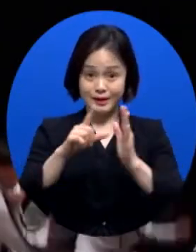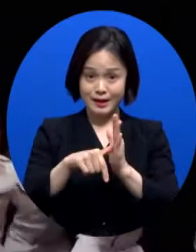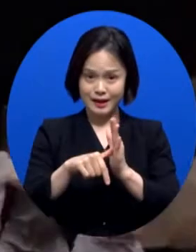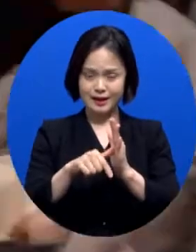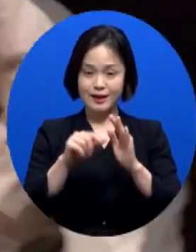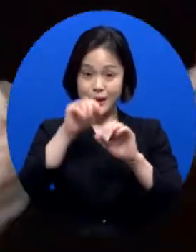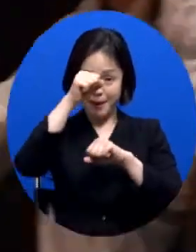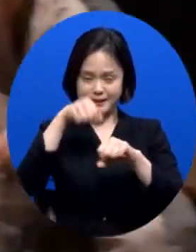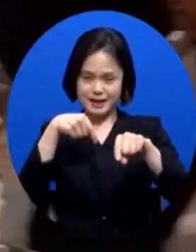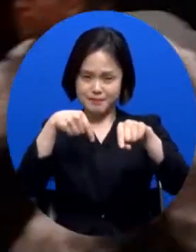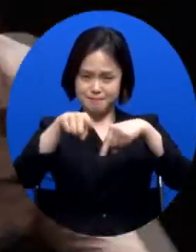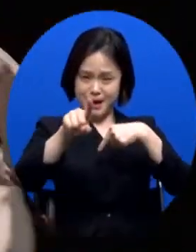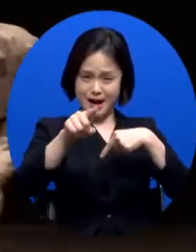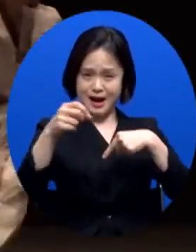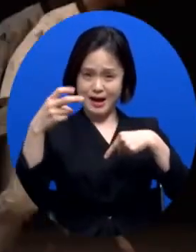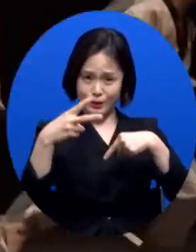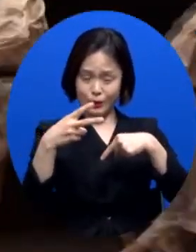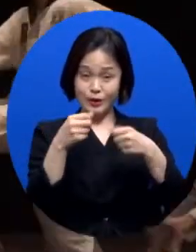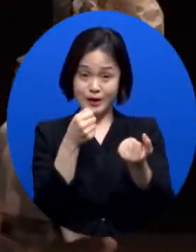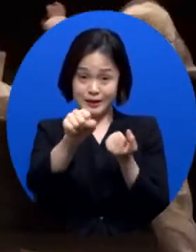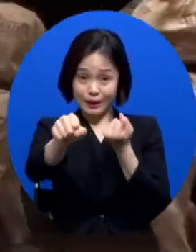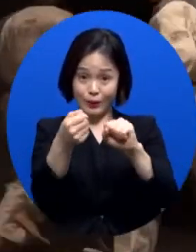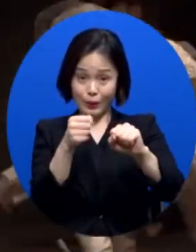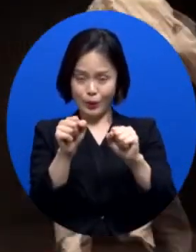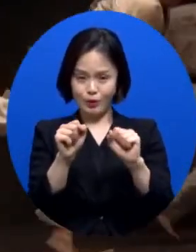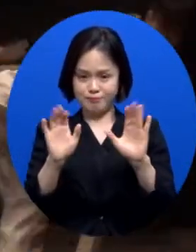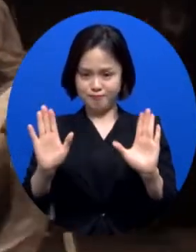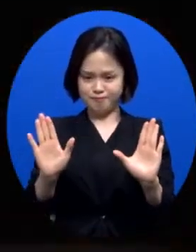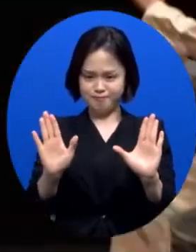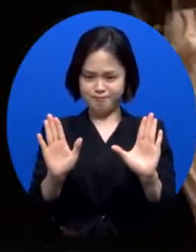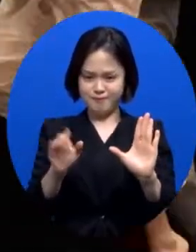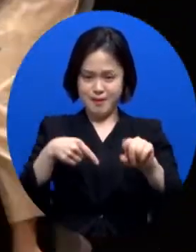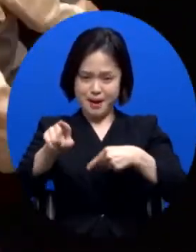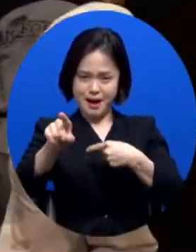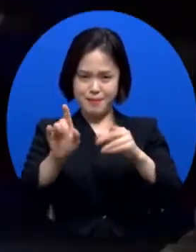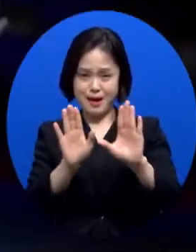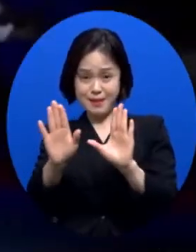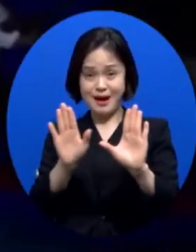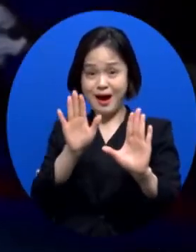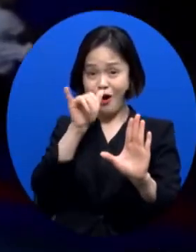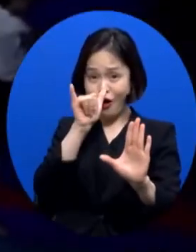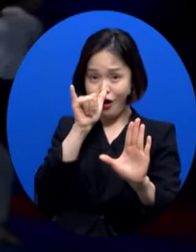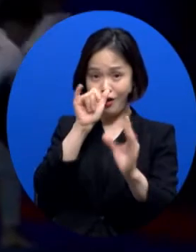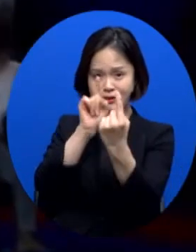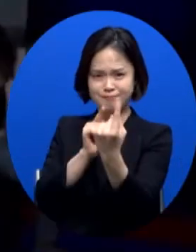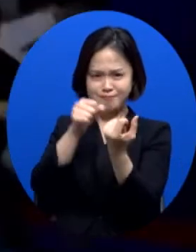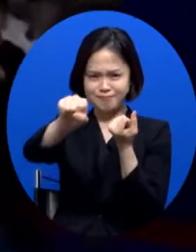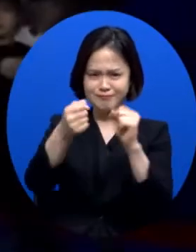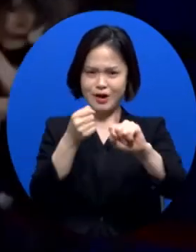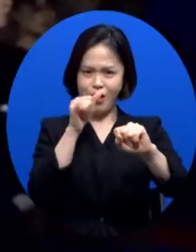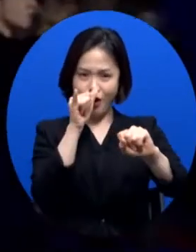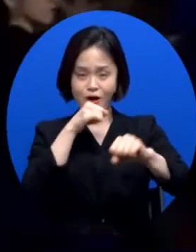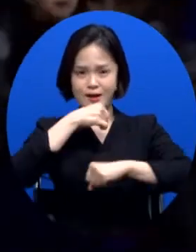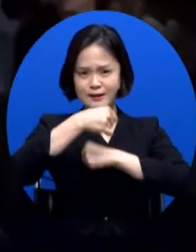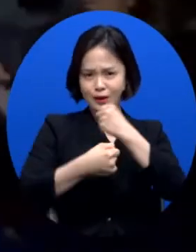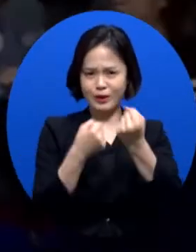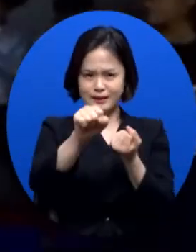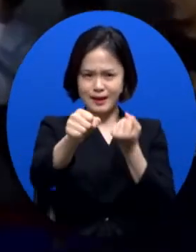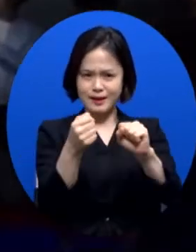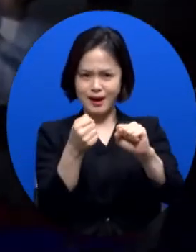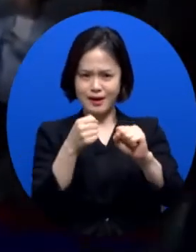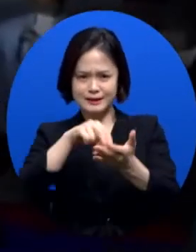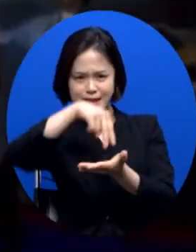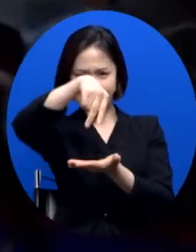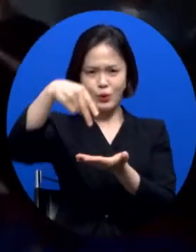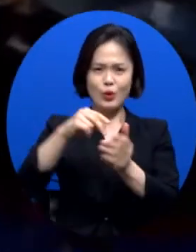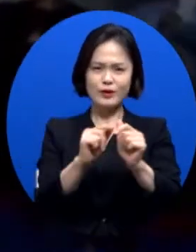격파발차기, 태권체조, 음악품새, 트리킹, 미트겨루기, 자유품새, 창작 태권체조